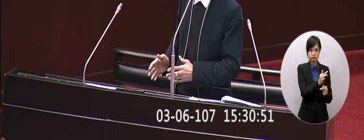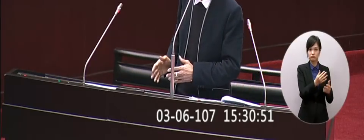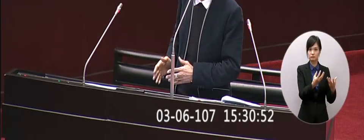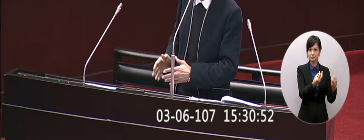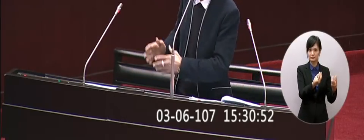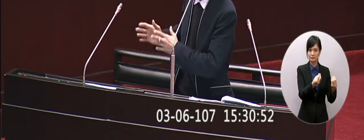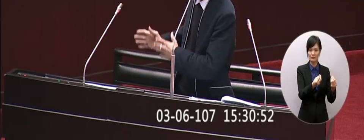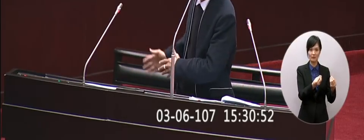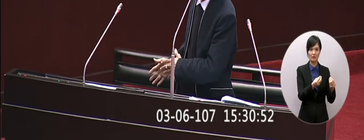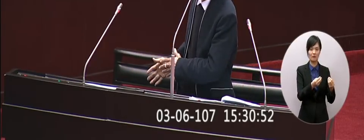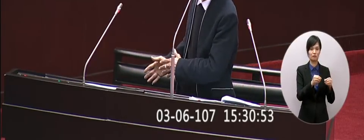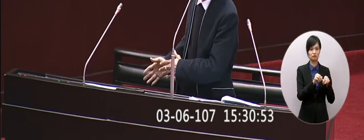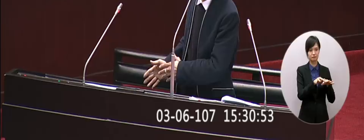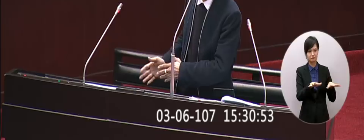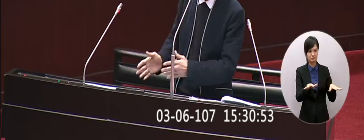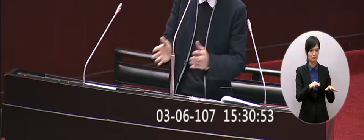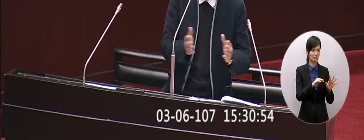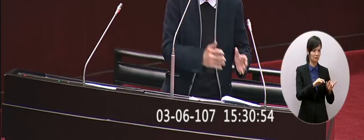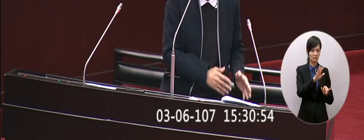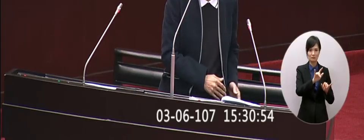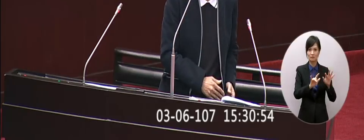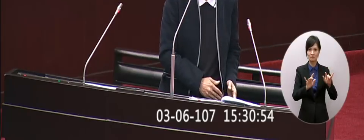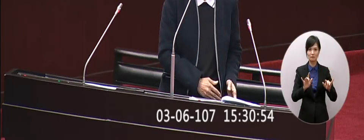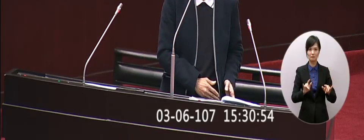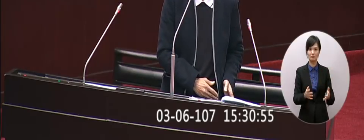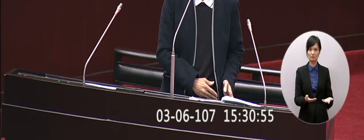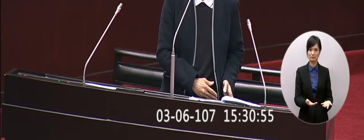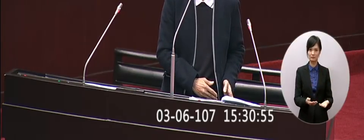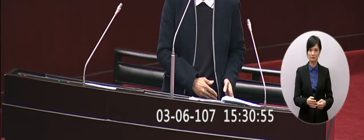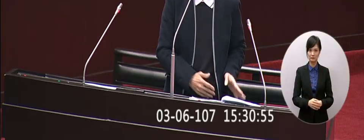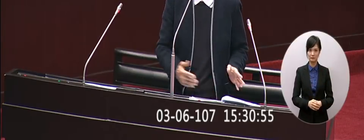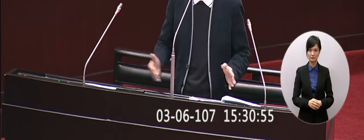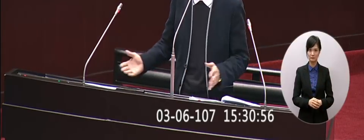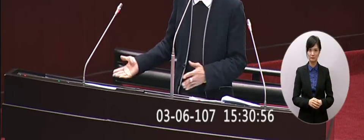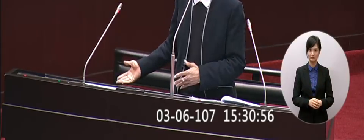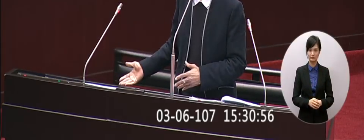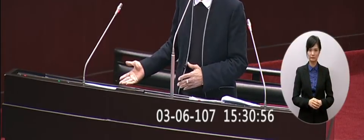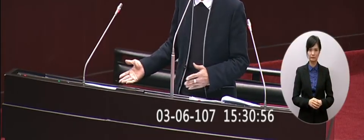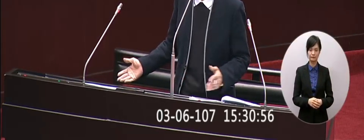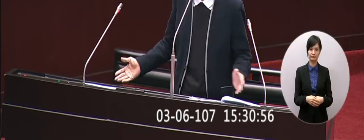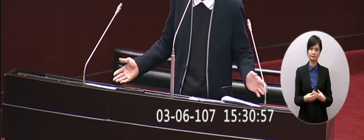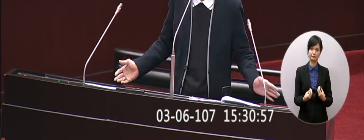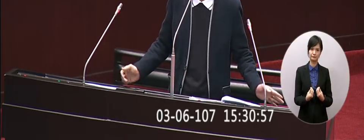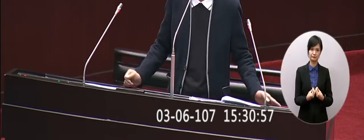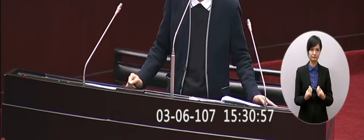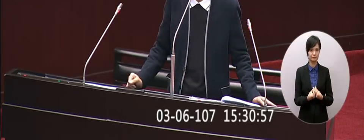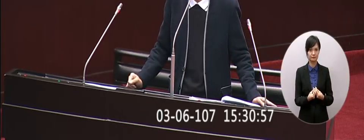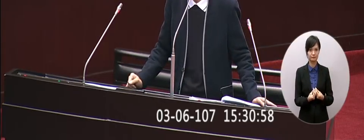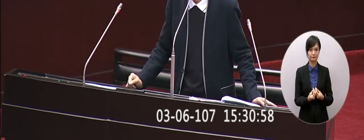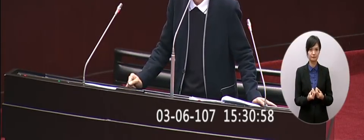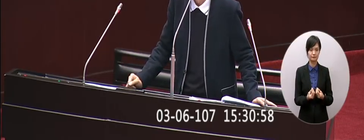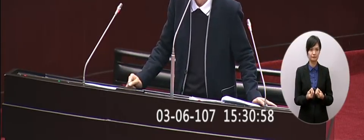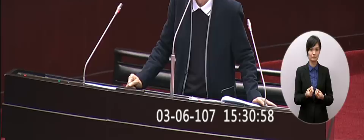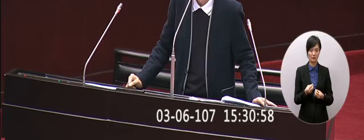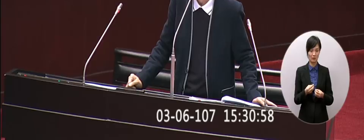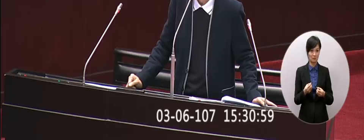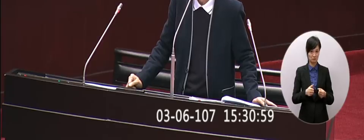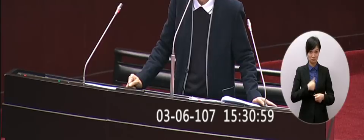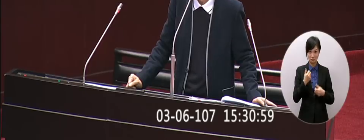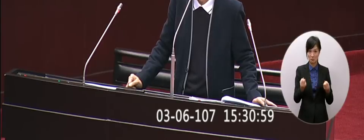定义也比较纷杂，也因为定义的纷杂啊，我也没有办法一体适用劳工朋